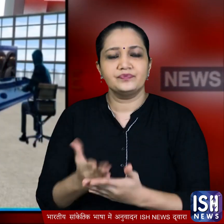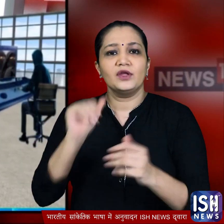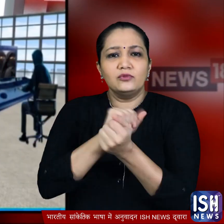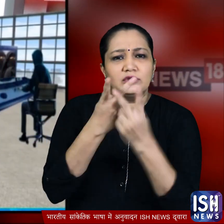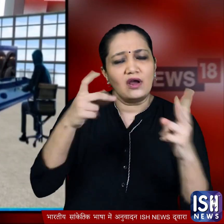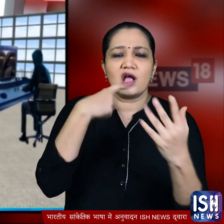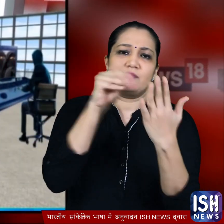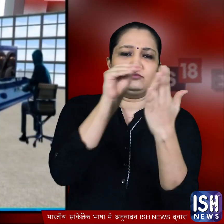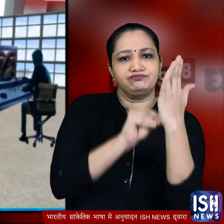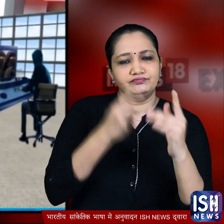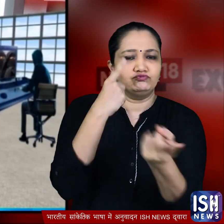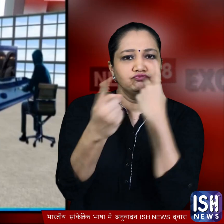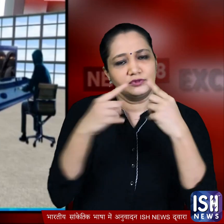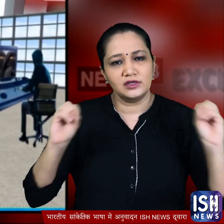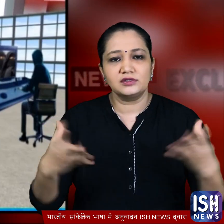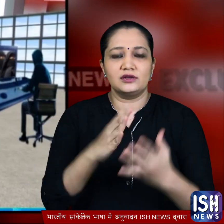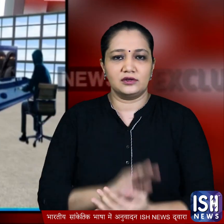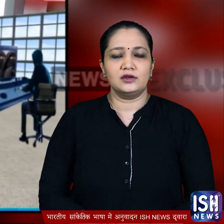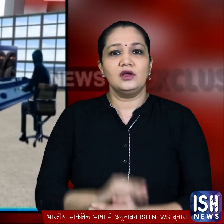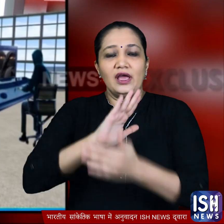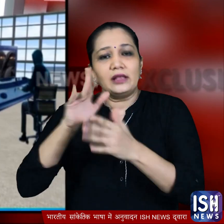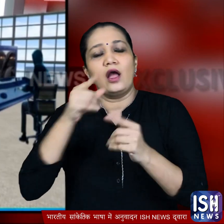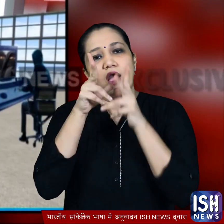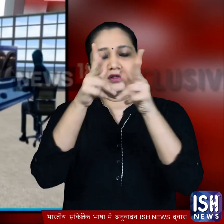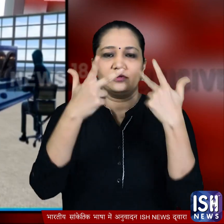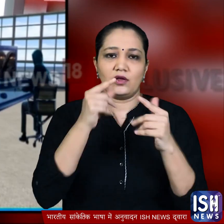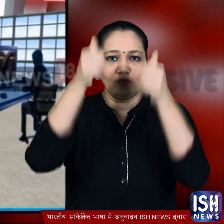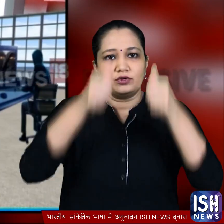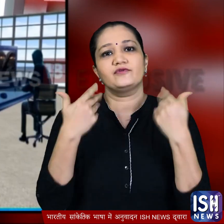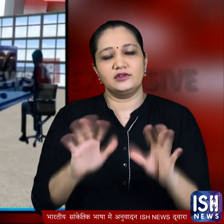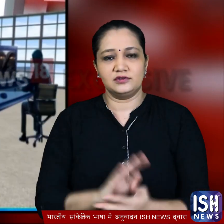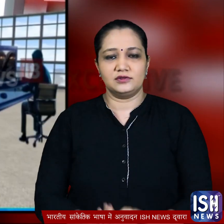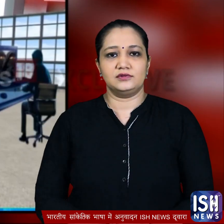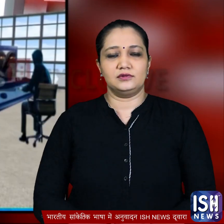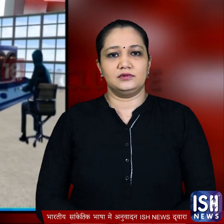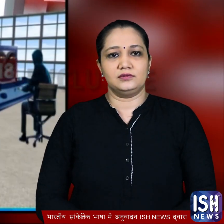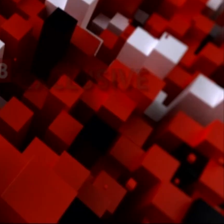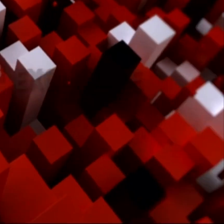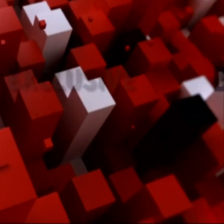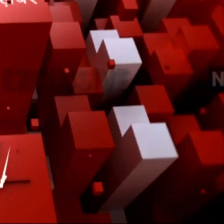ने कई धाराओं में केस दर्ज कर मामले की जांच शुरू कर दी और गिटहब को भी नोटिस जारी कर दिया।